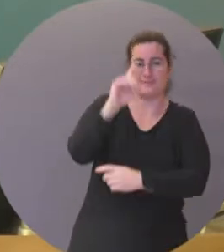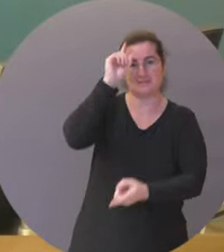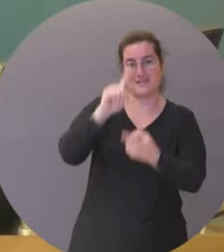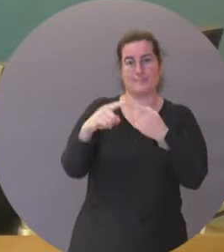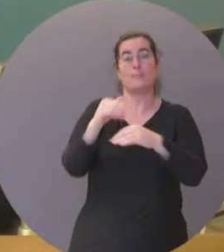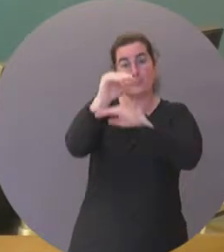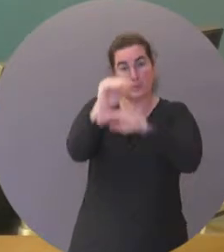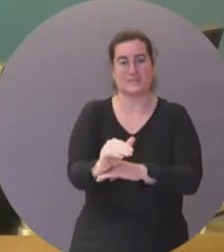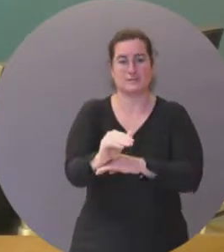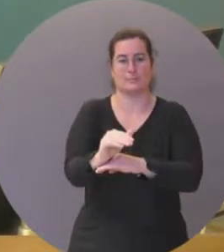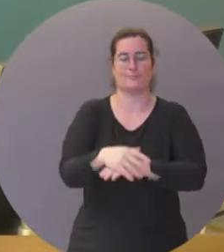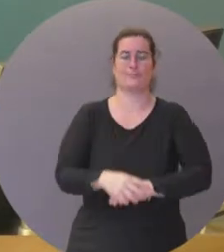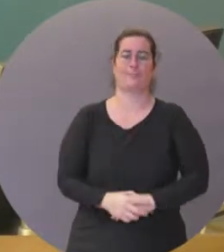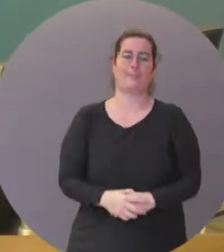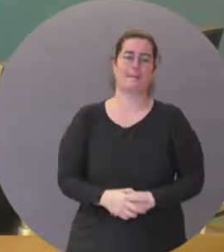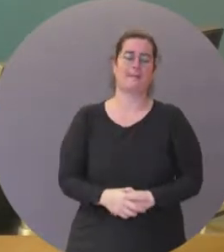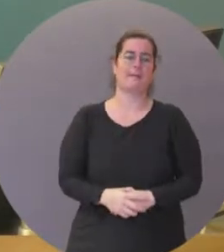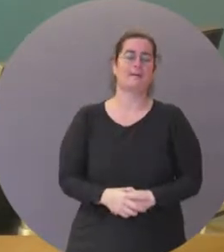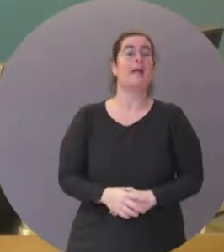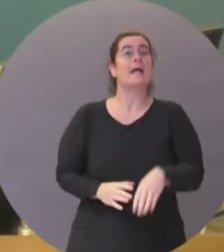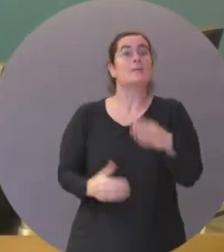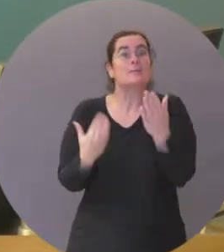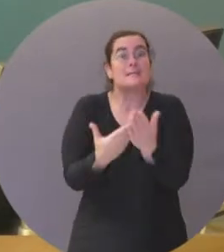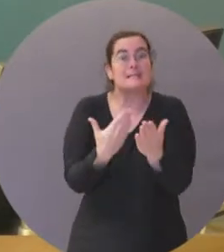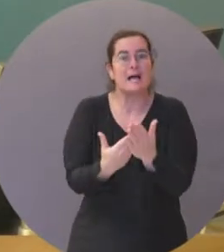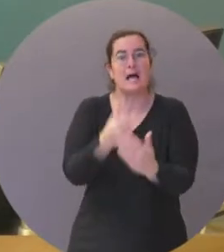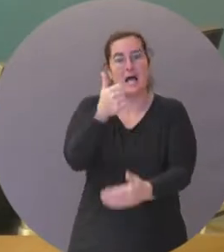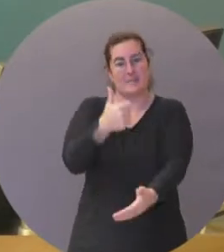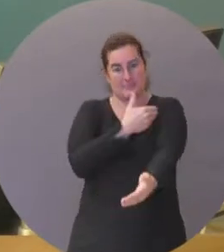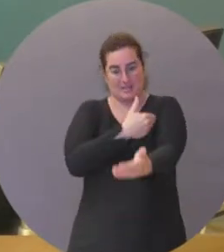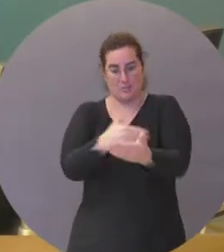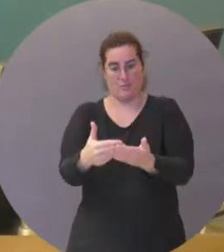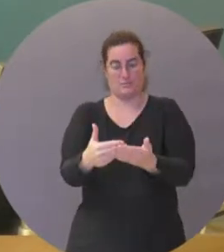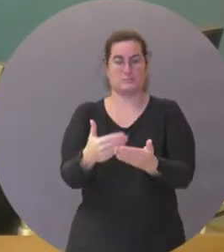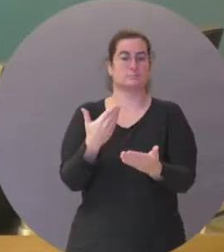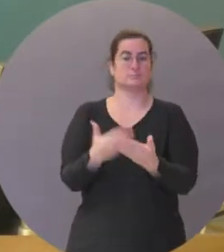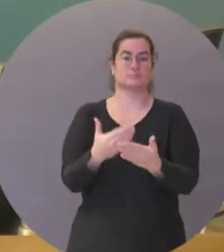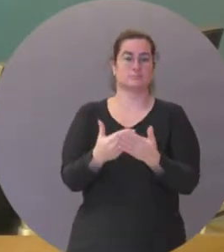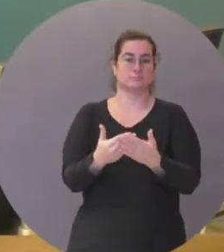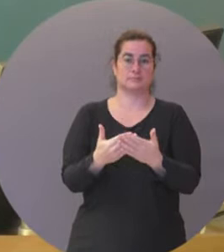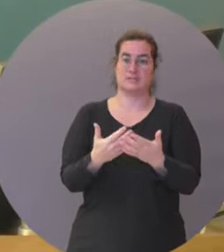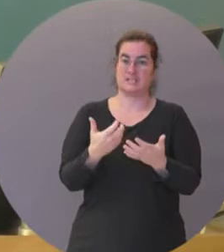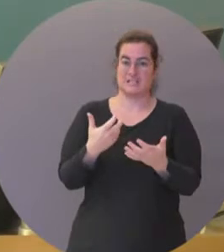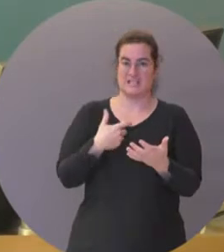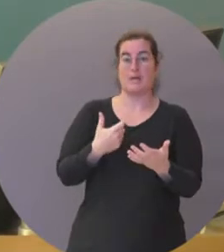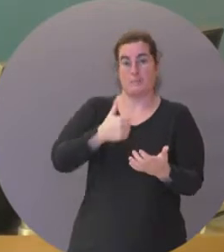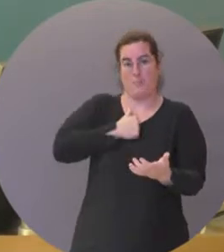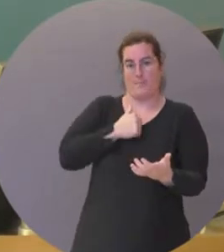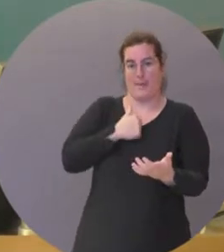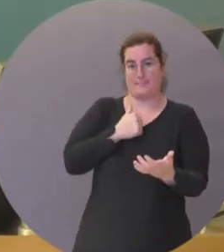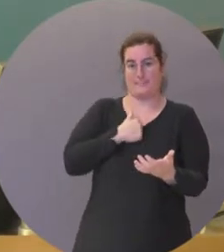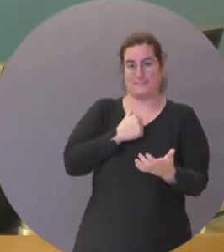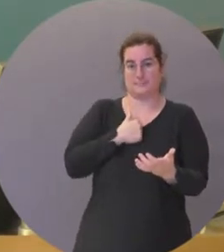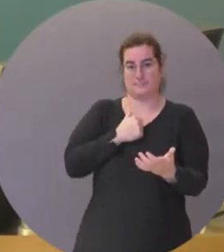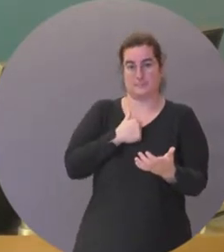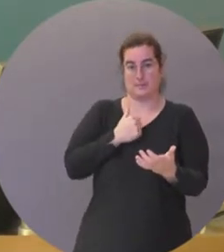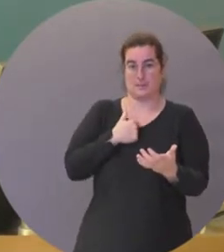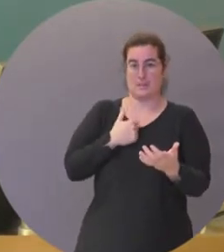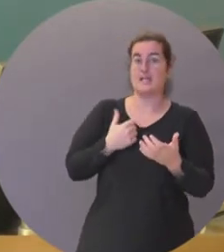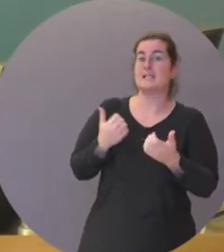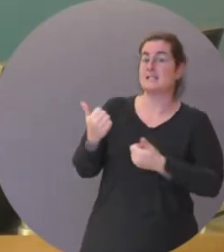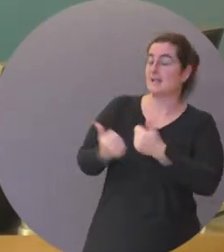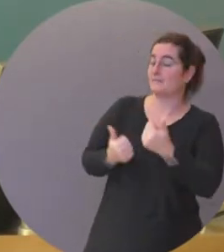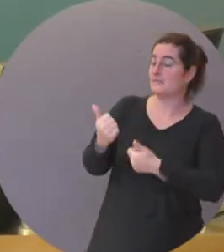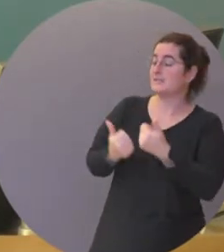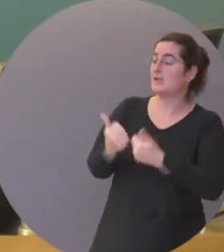ces éléments financiers ne sont qu'une partie d'un retour d'expérience complet que j'ai demandé au service de réaliser